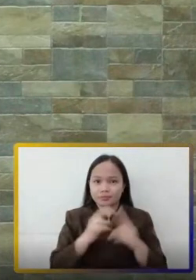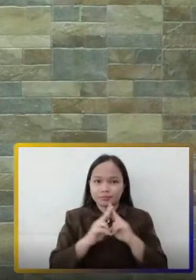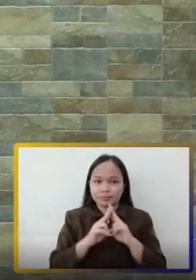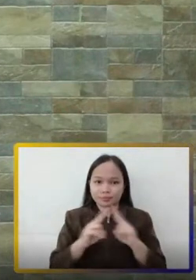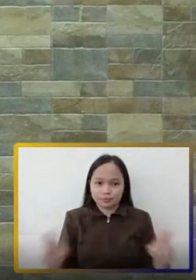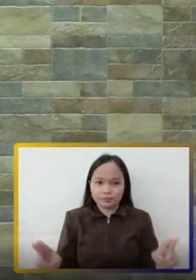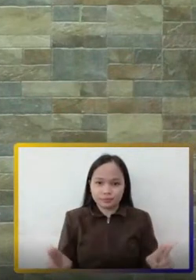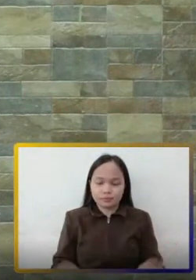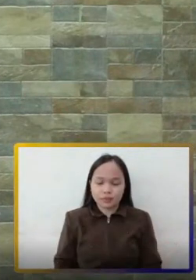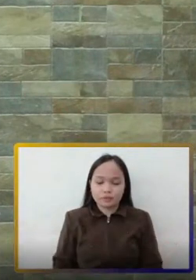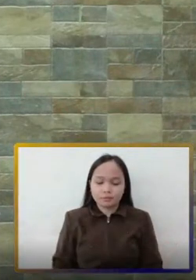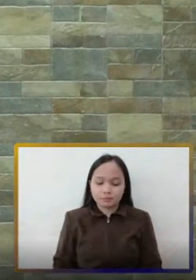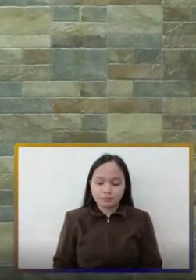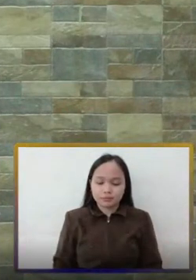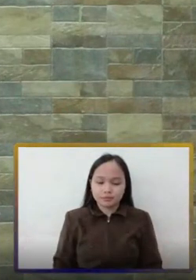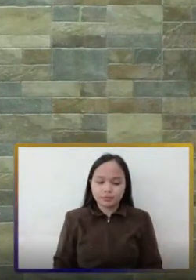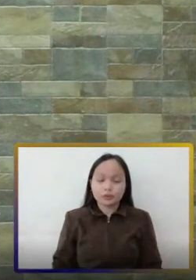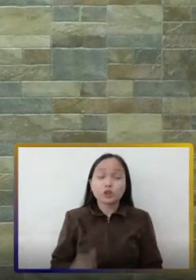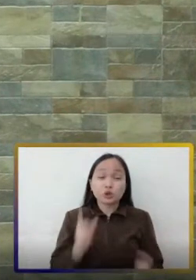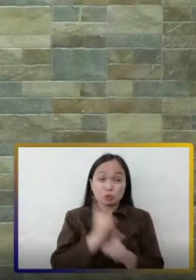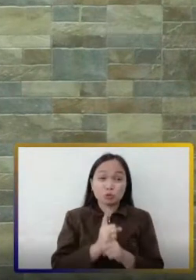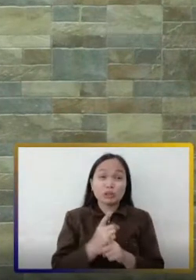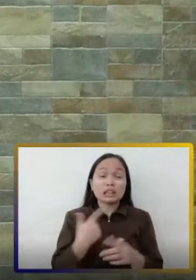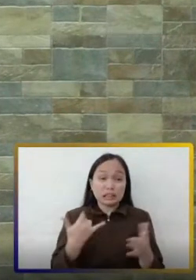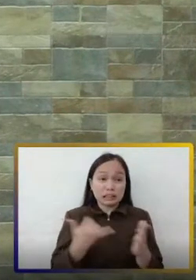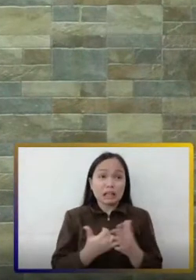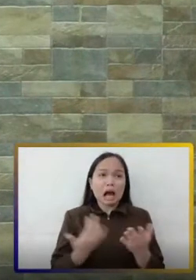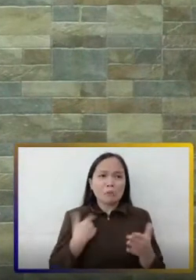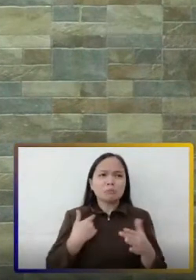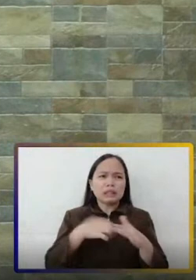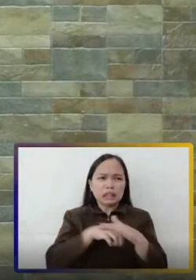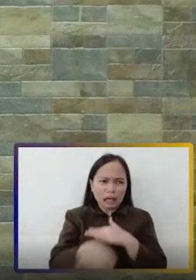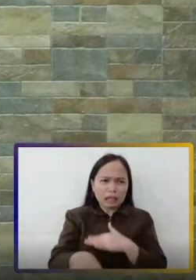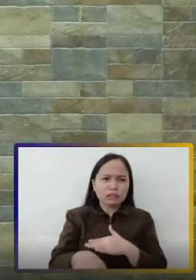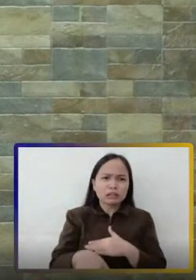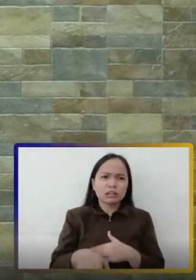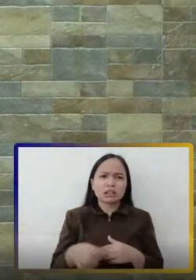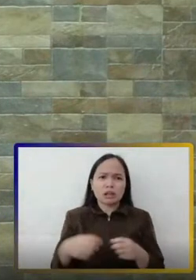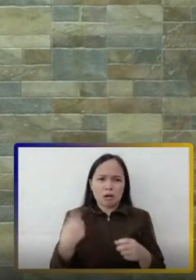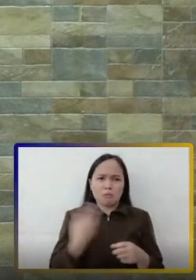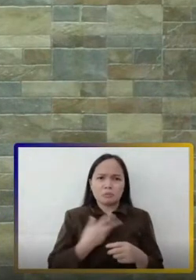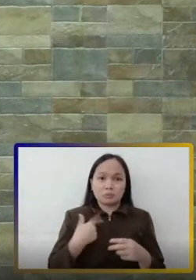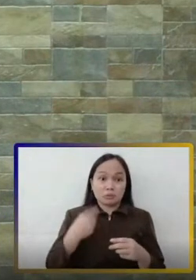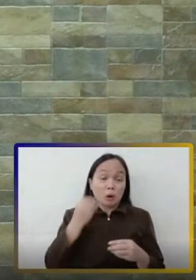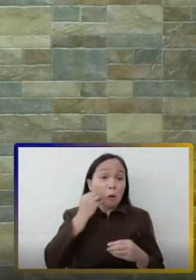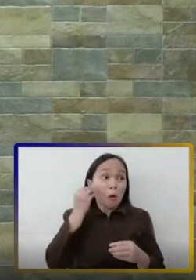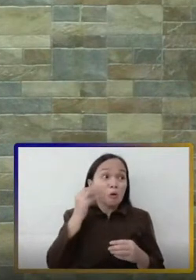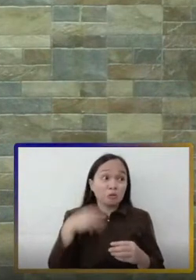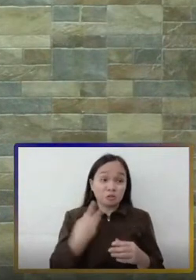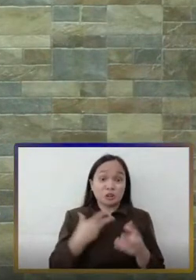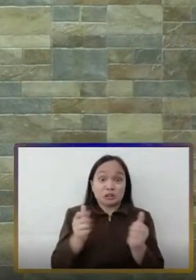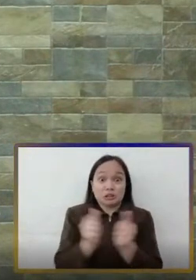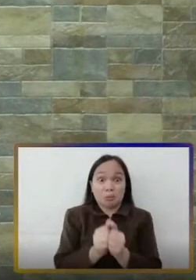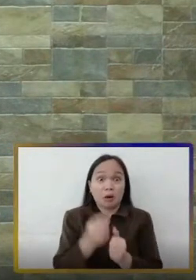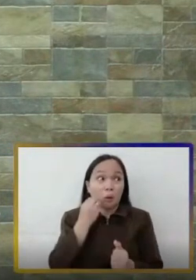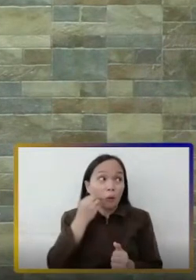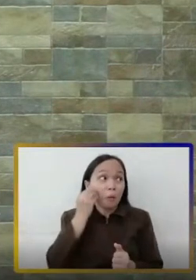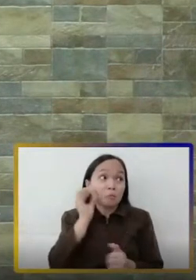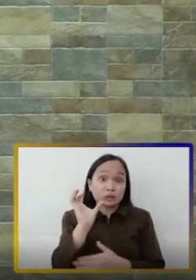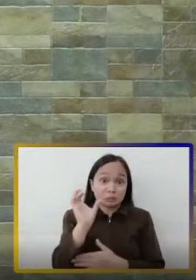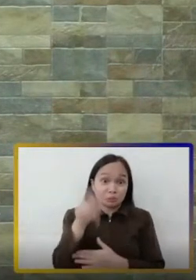fact, nakakapasok siya ng maluwag. In fact, nasa loob ng bahay natin, pag uwi ninyo, kasama nyo.